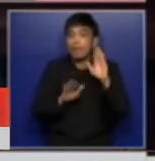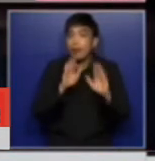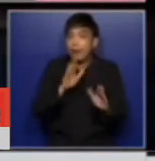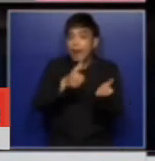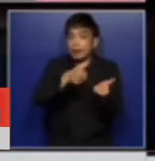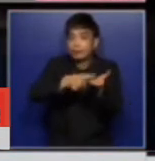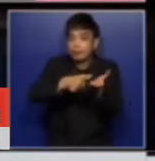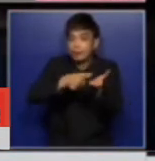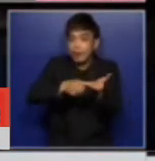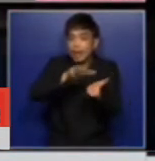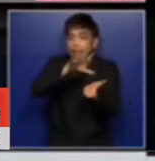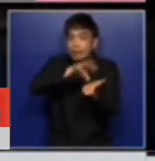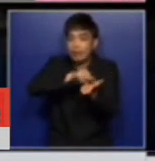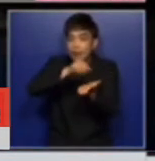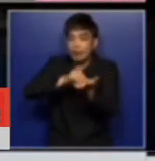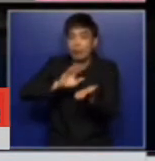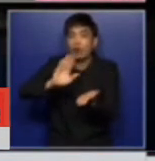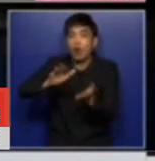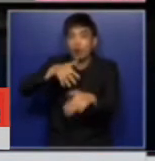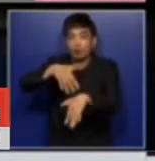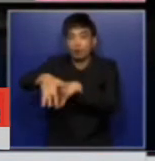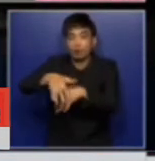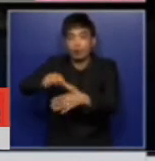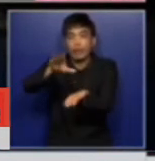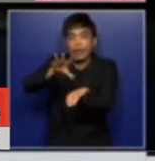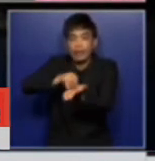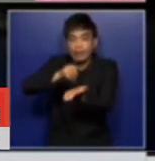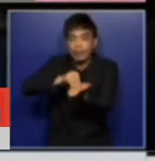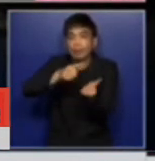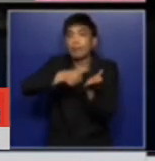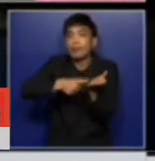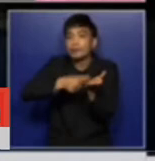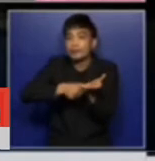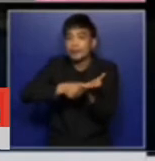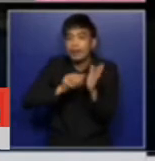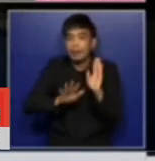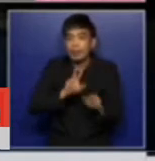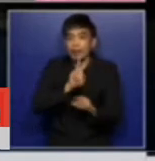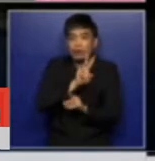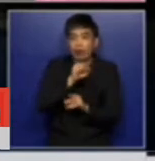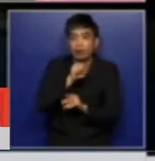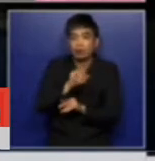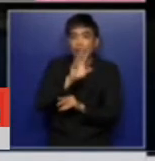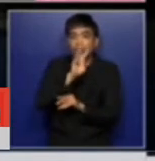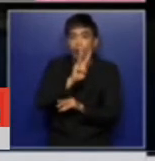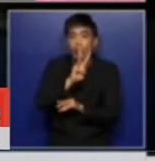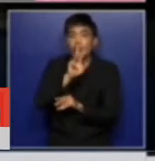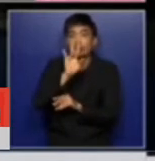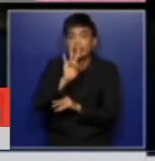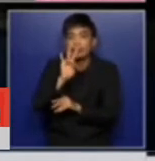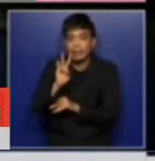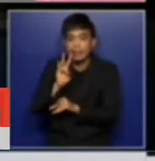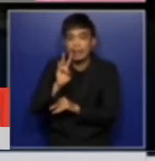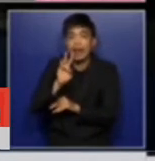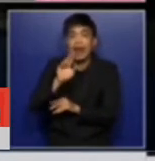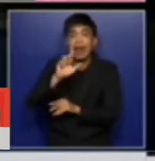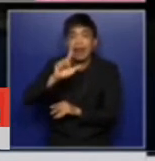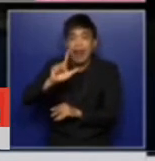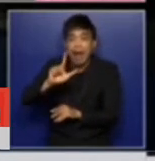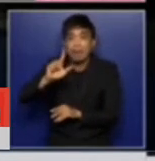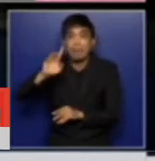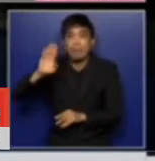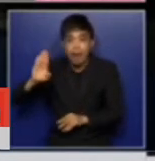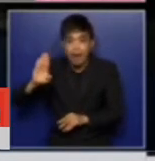รของพี่น้องประชาชนเนี่ยนะครับที่ผมได้กราบเรียนไปเมื่อสักครู่ 2.677 ล้านบาทเนี่ยผมฟันธงนะ